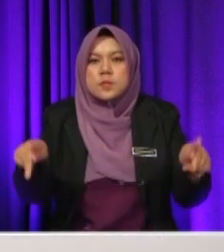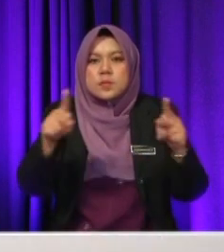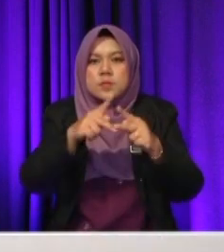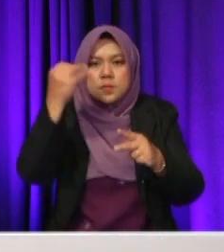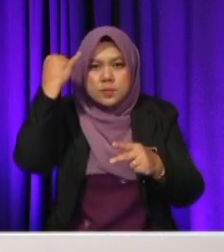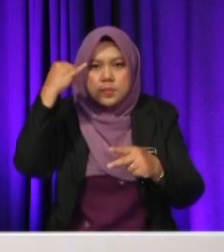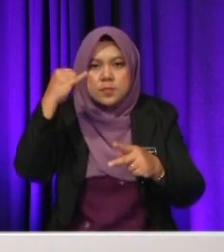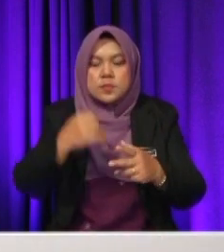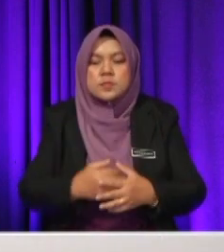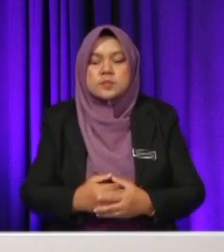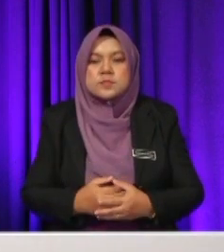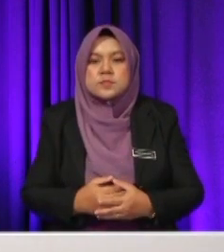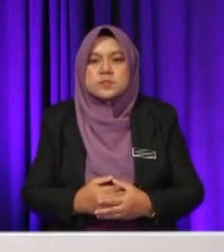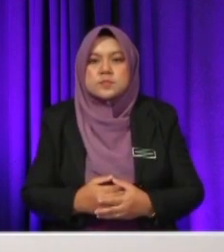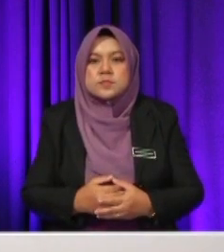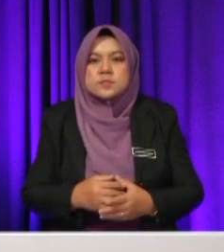pengetahuan